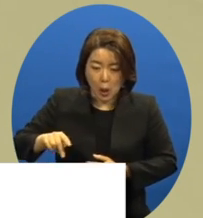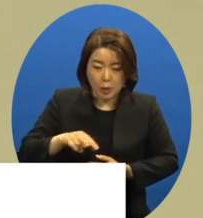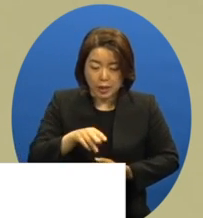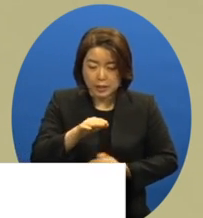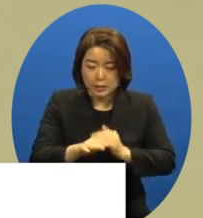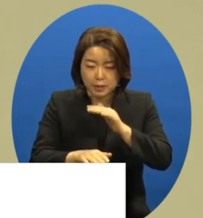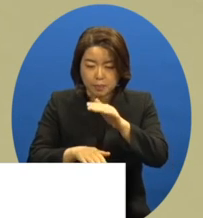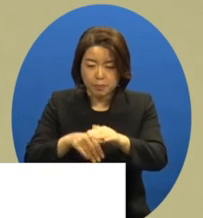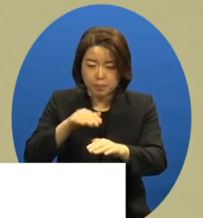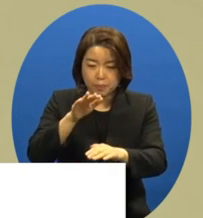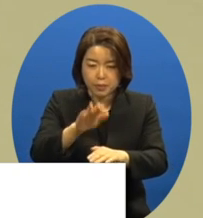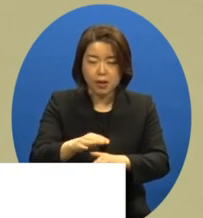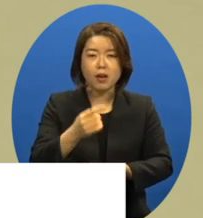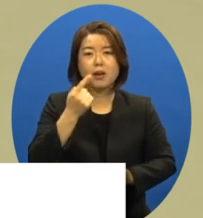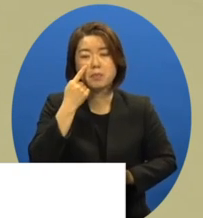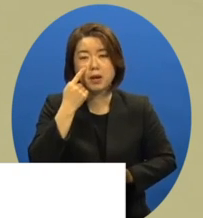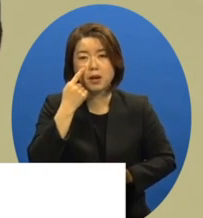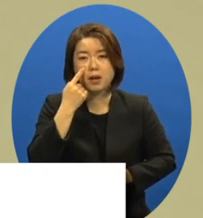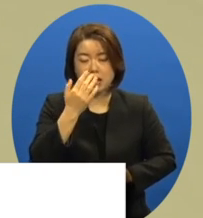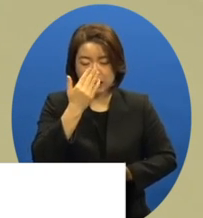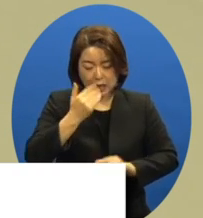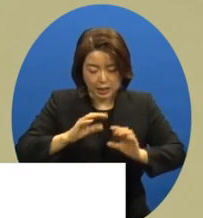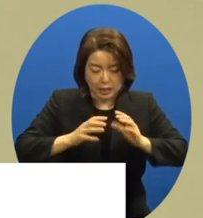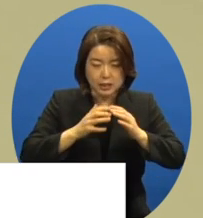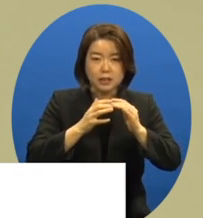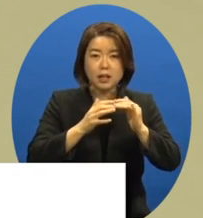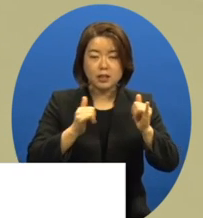걸어보았습니다. 이스라엘에 계신 목사님 한 분이